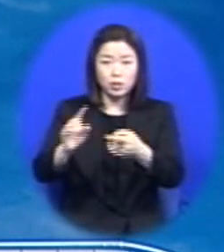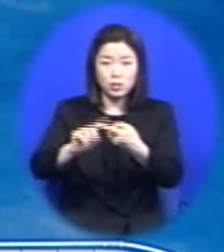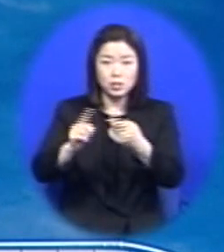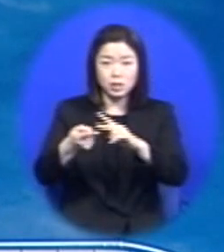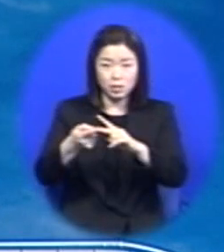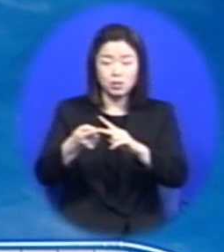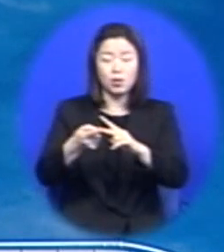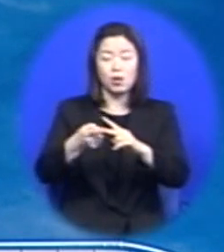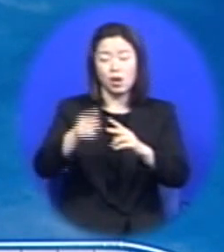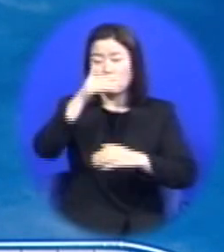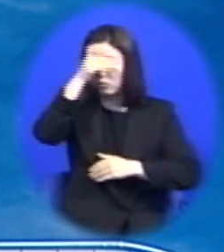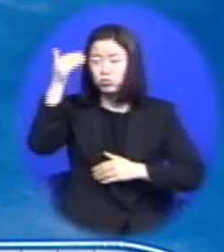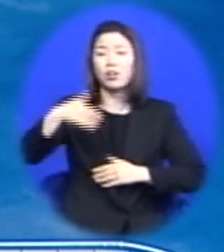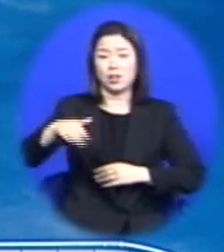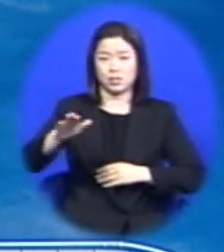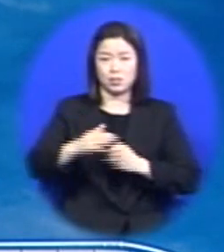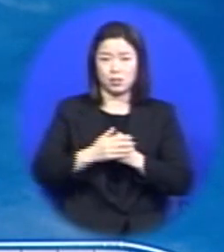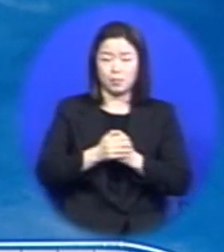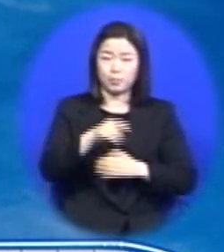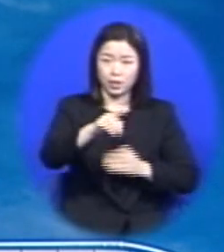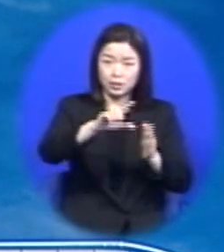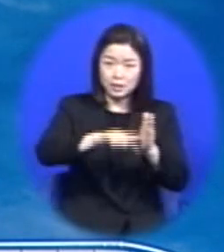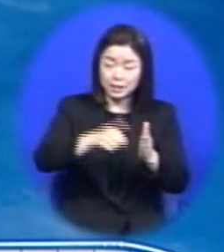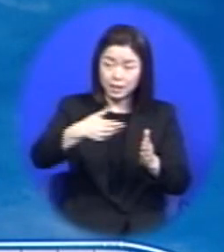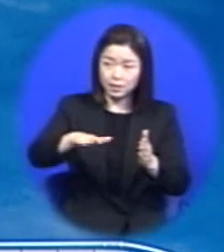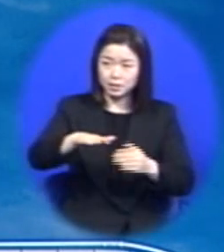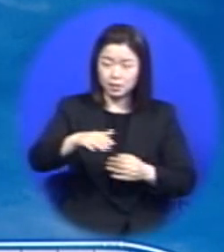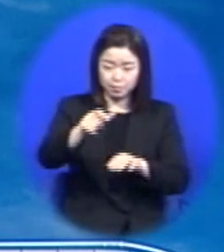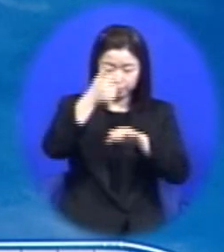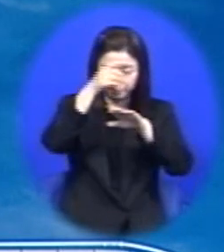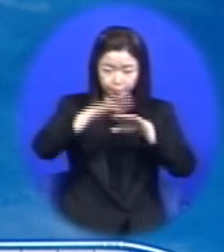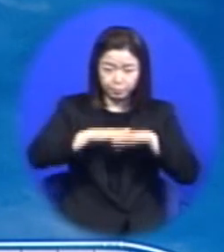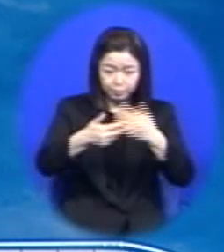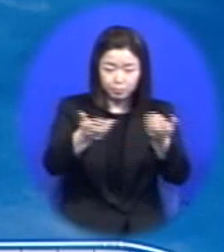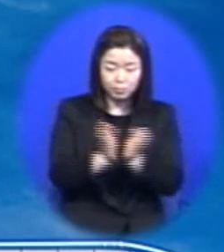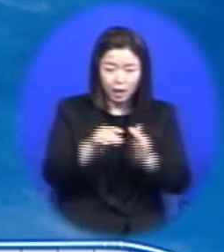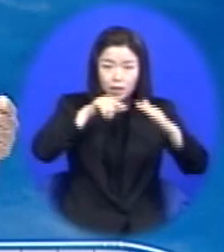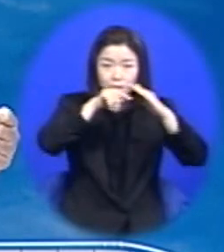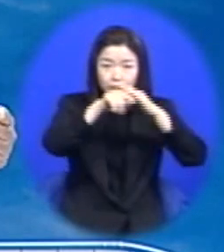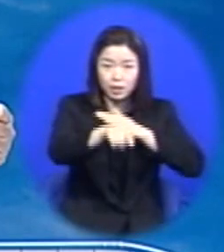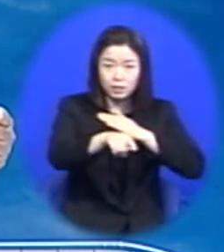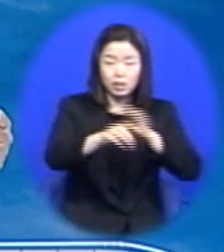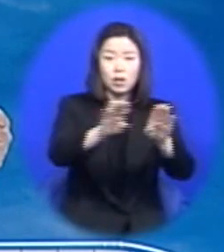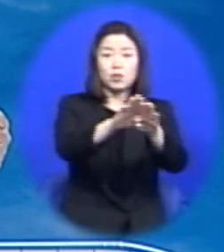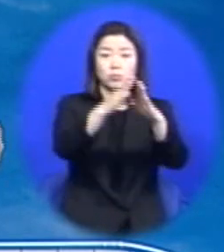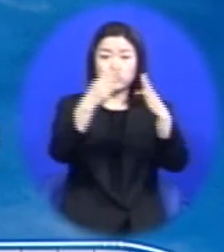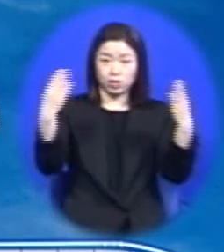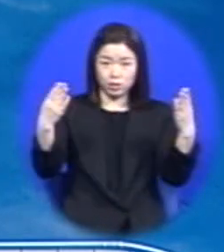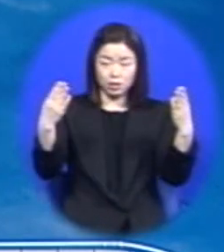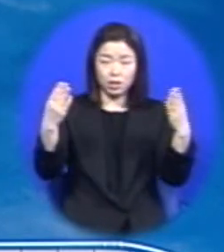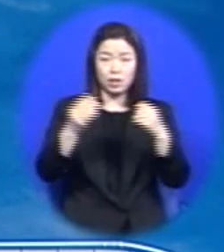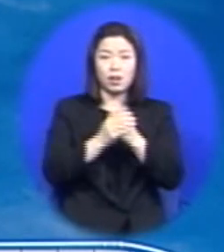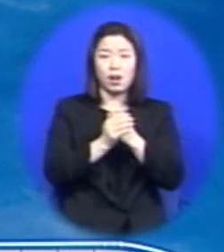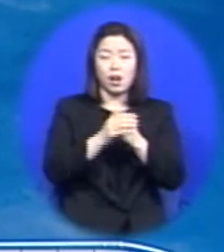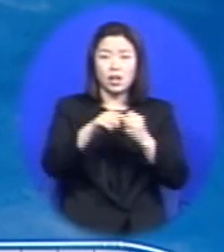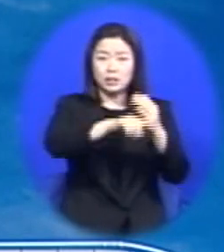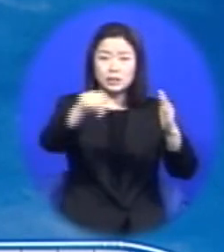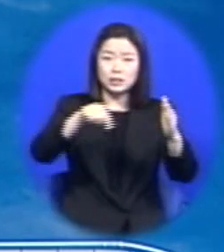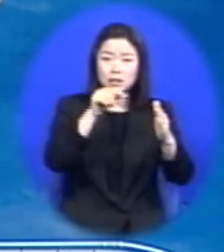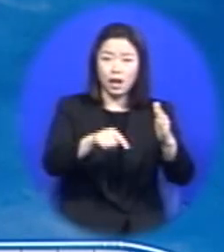거예요. 그 시간에 가서 예배당을 들어갔는데 예배당 문을 여니까 예배당